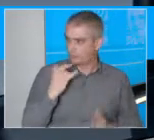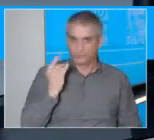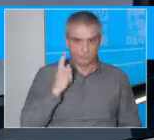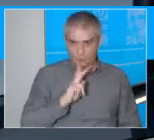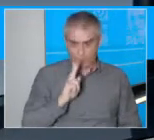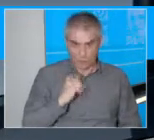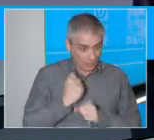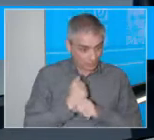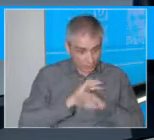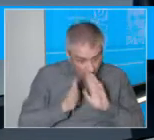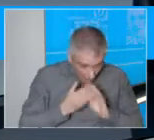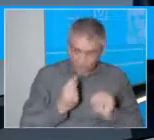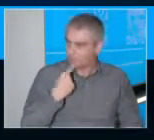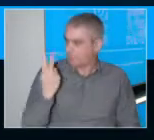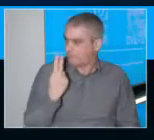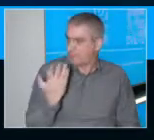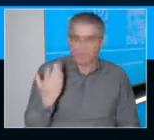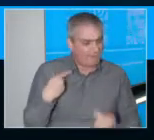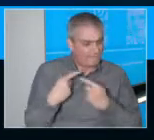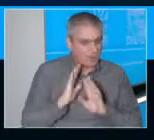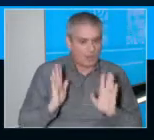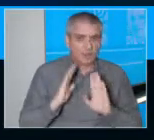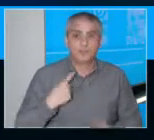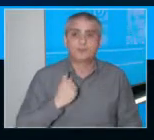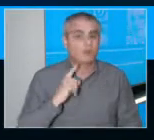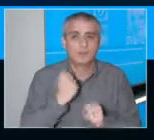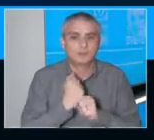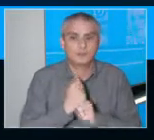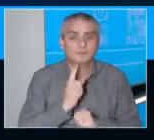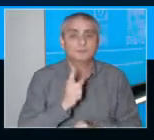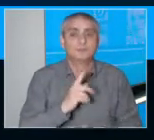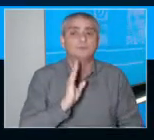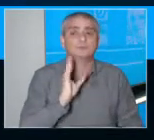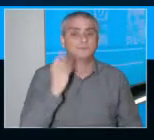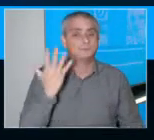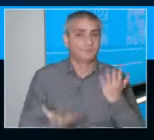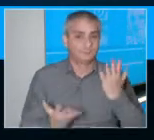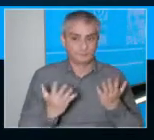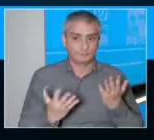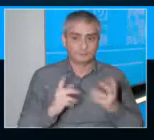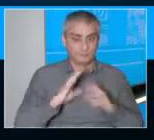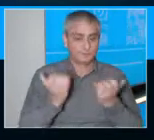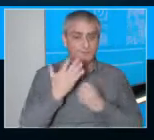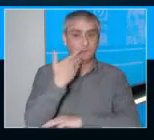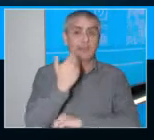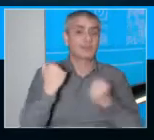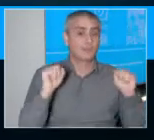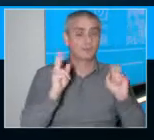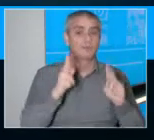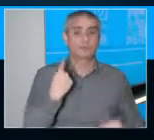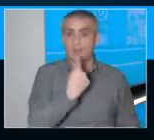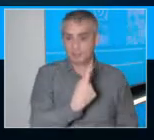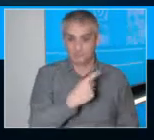לא יכול לנקוט בכל האמצעים שם. ודאי, על זה אין ויכוח, רק השבק לא צריך לעסוק בזה. זה מה שצריך רגע להסביר. יש הבדל בין סלאקים שמדינה דמוקרטית מאפשרת